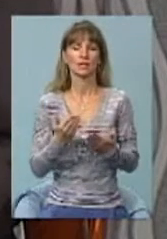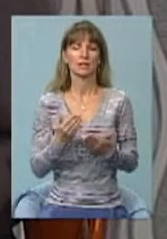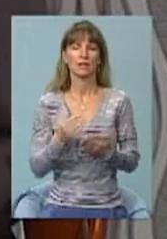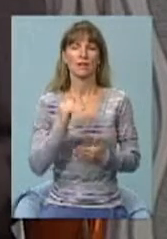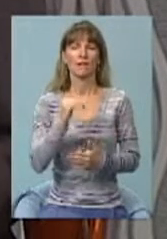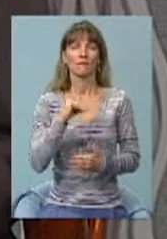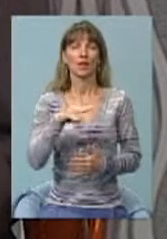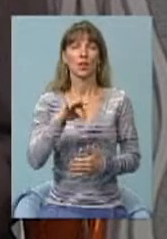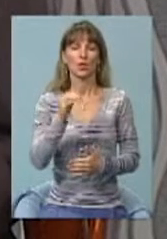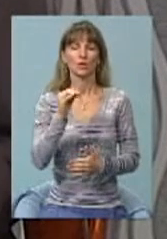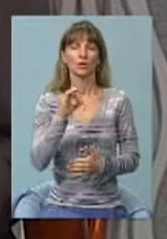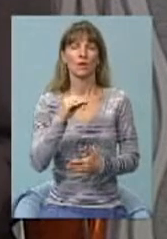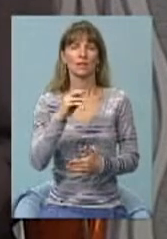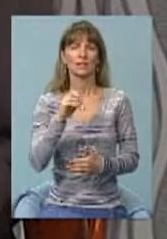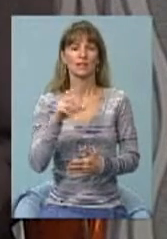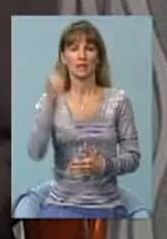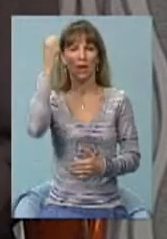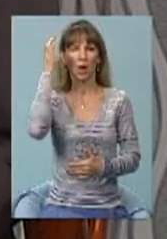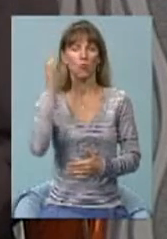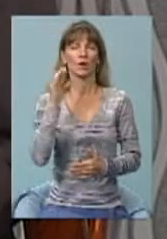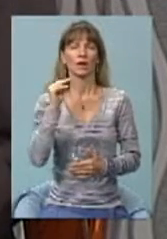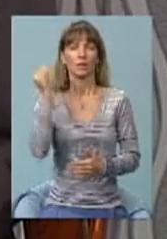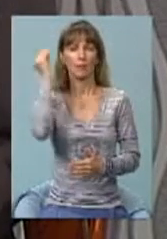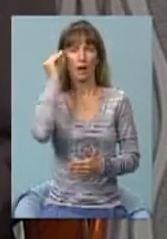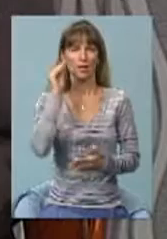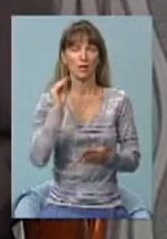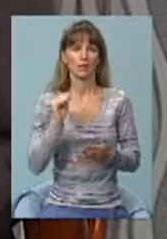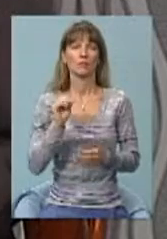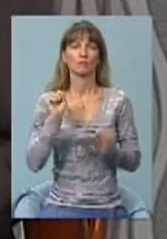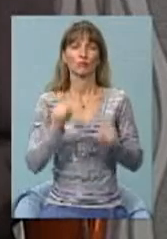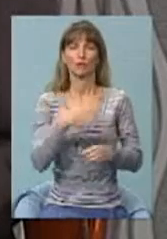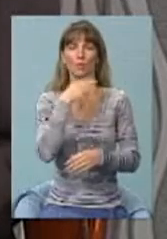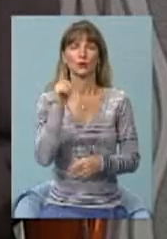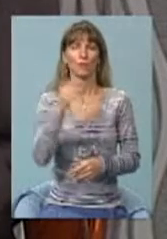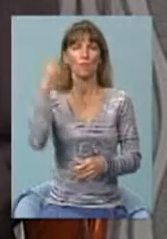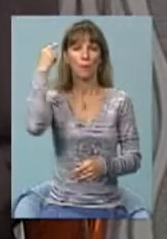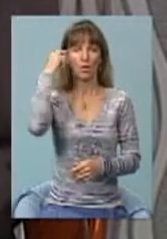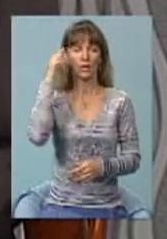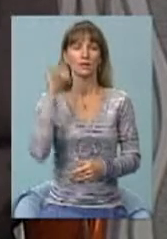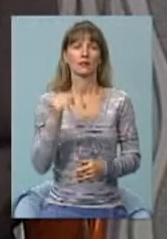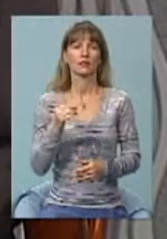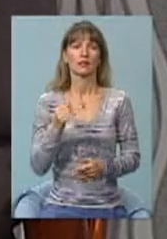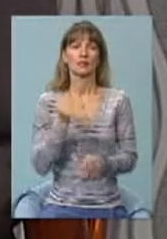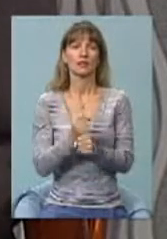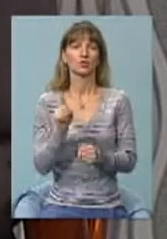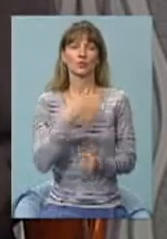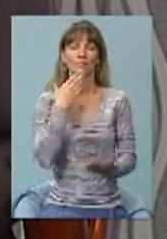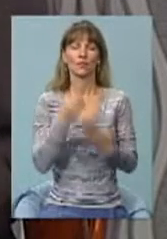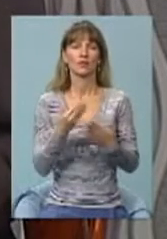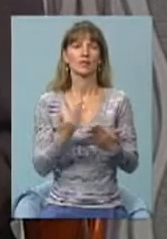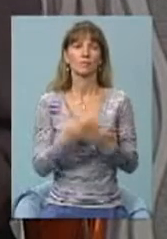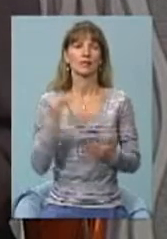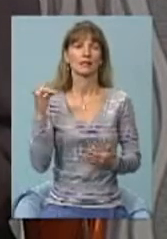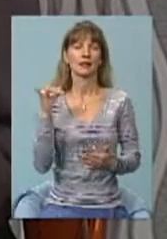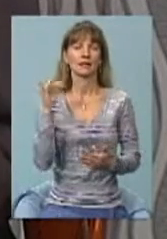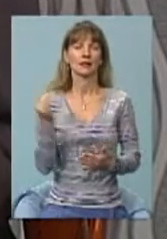філософських наук або взагалі там тверджень, понять, то можна дуже багато чого зрозуміти та й, власне, щось створити своє. Ось, наприклад, цікаві винаходи